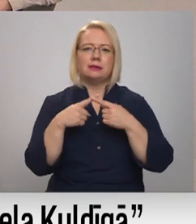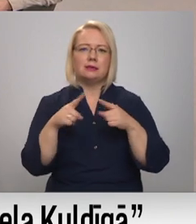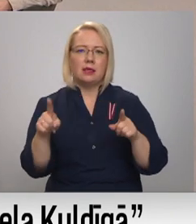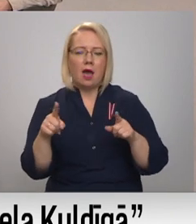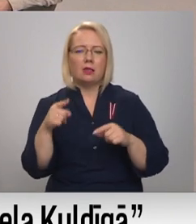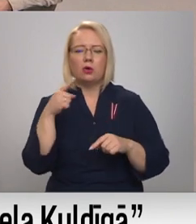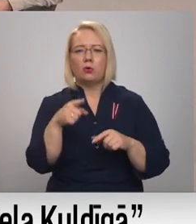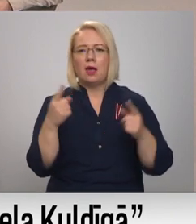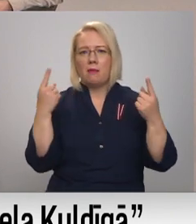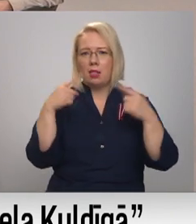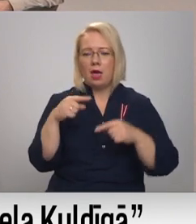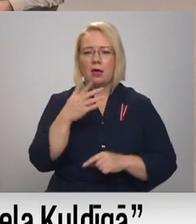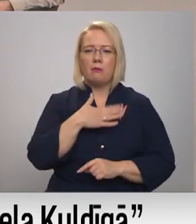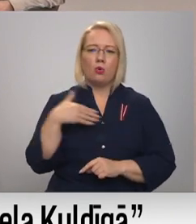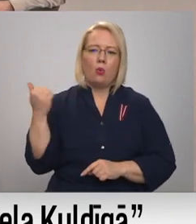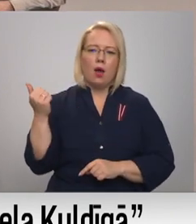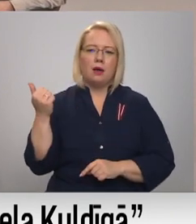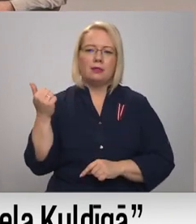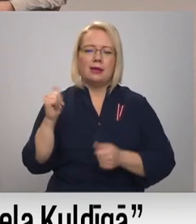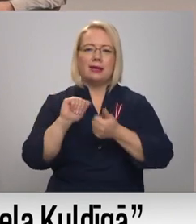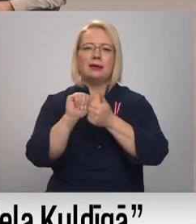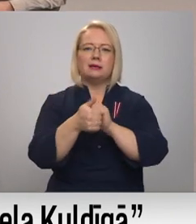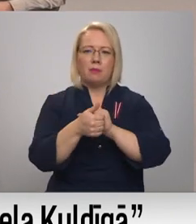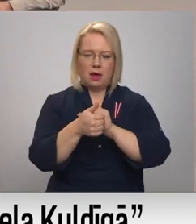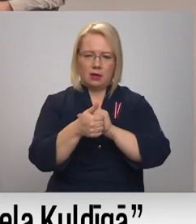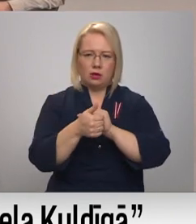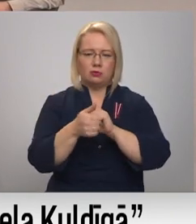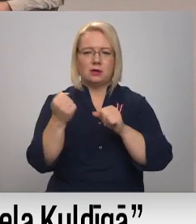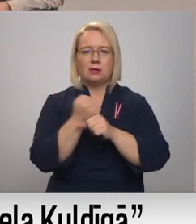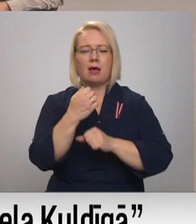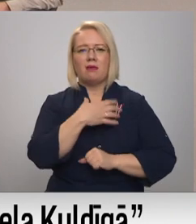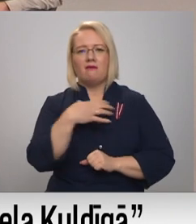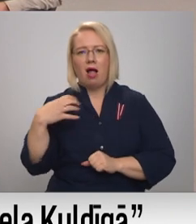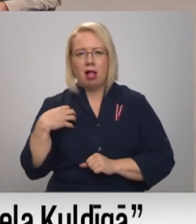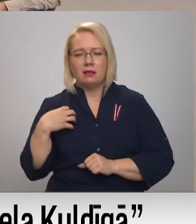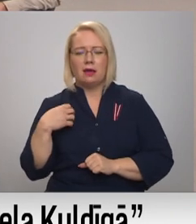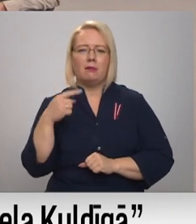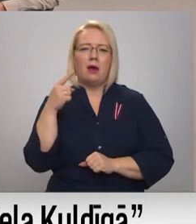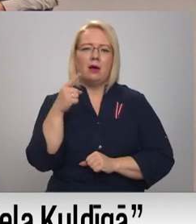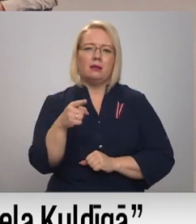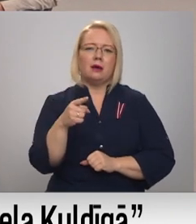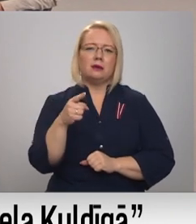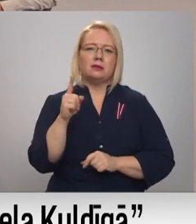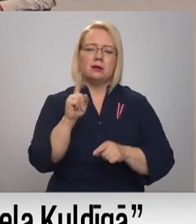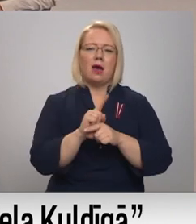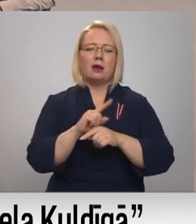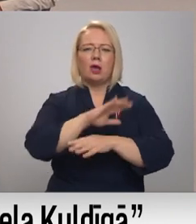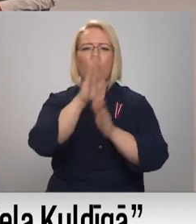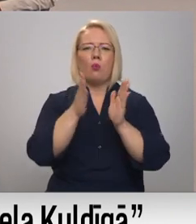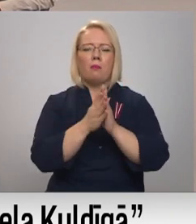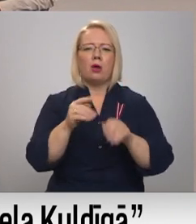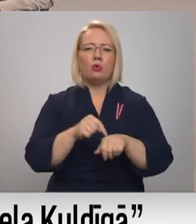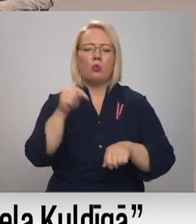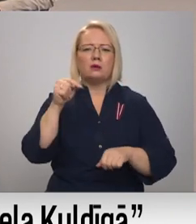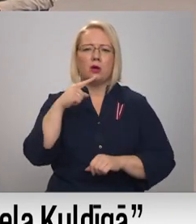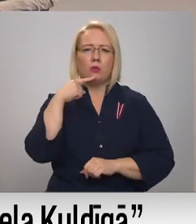šiem laikiem jau ļoti ir nu, izmainījusies gan valdība. Tas arī, protams, no kopējā noskaņojuma vēl ir